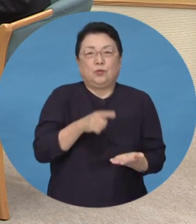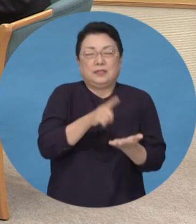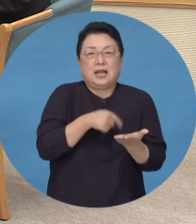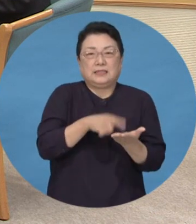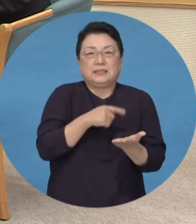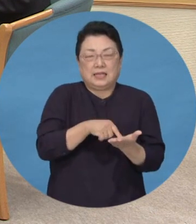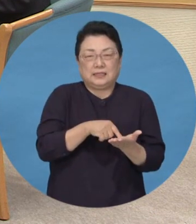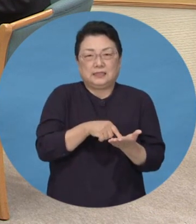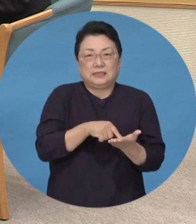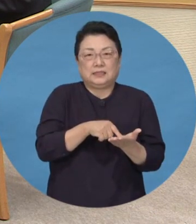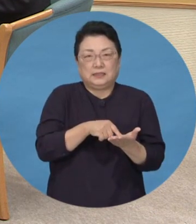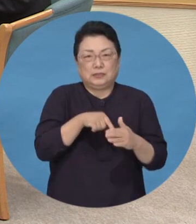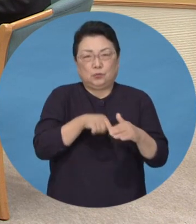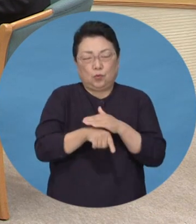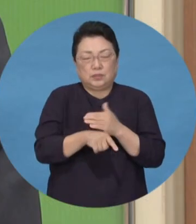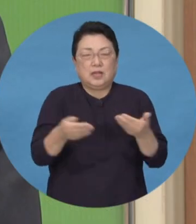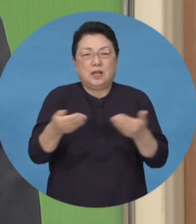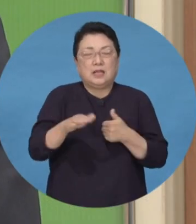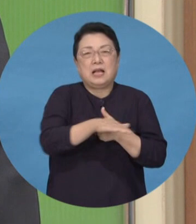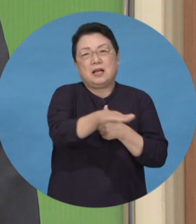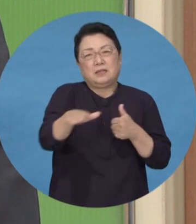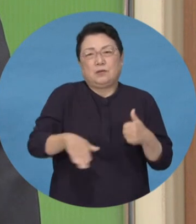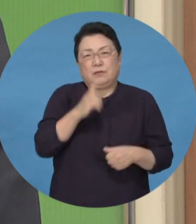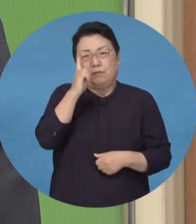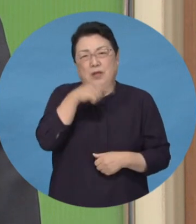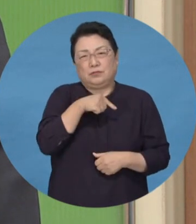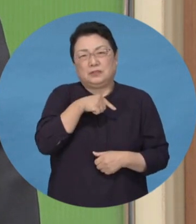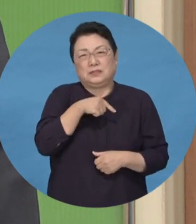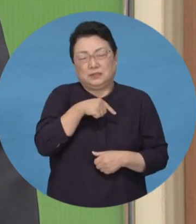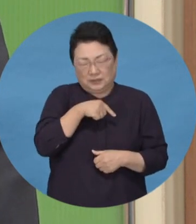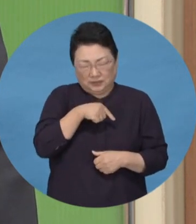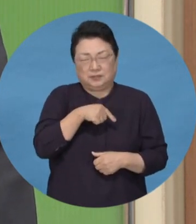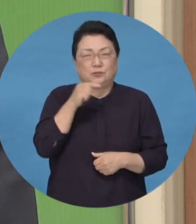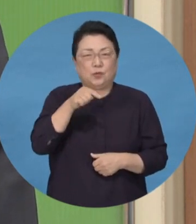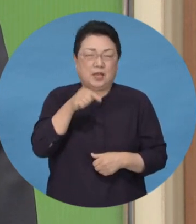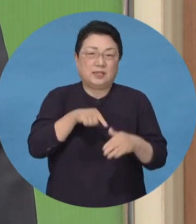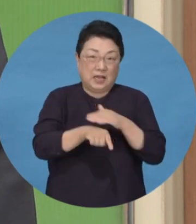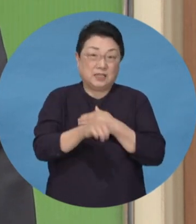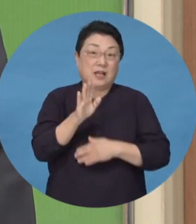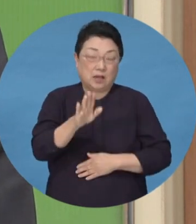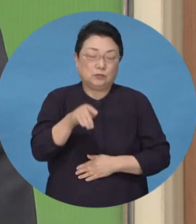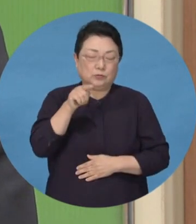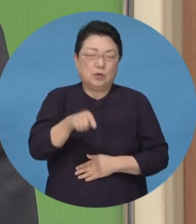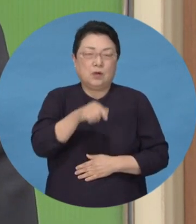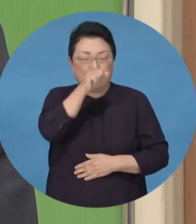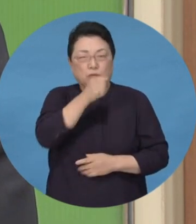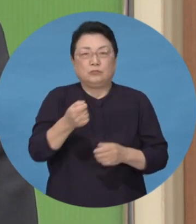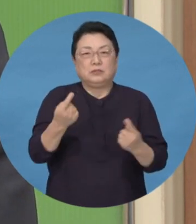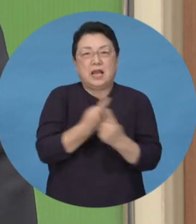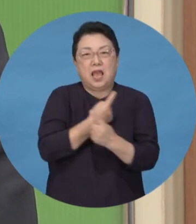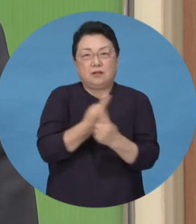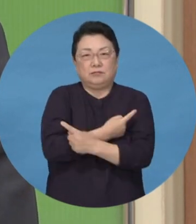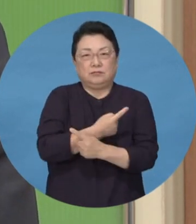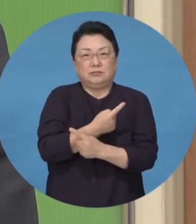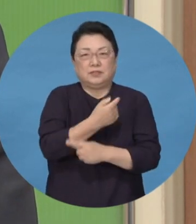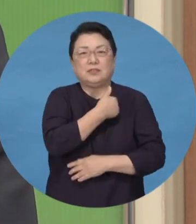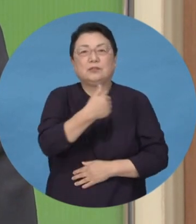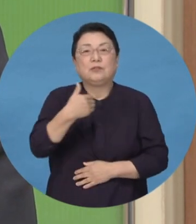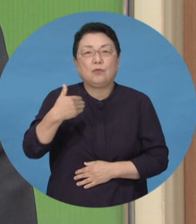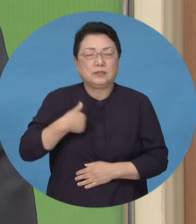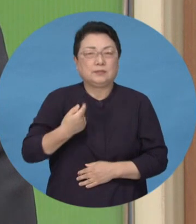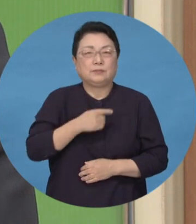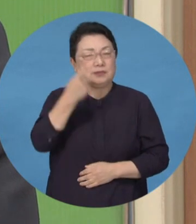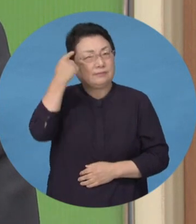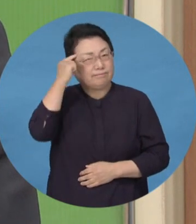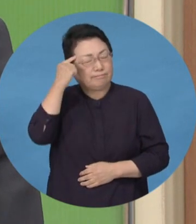となっているその労働環境これをですねあの少しでも改善できるようにへいろいろ知恵を